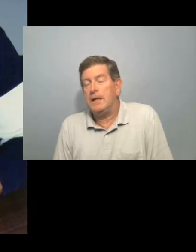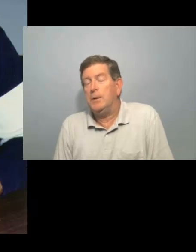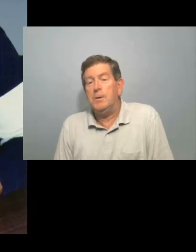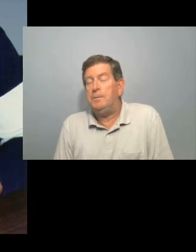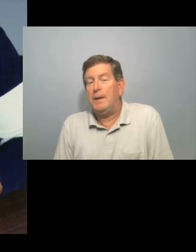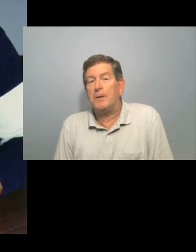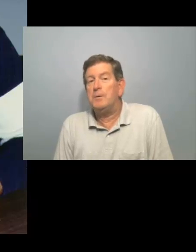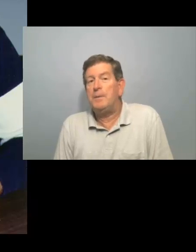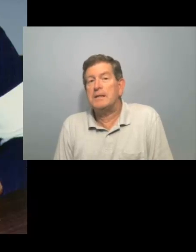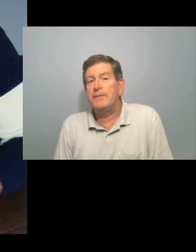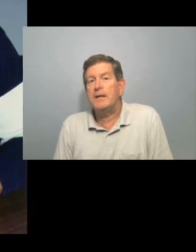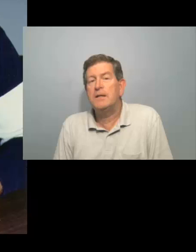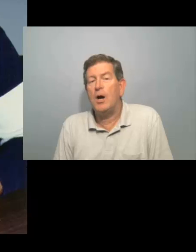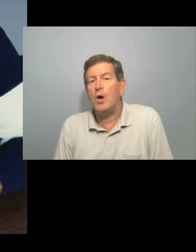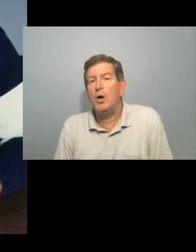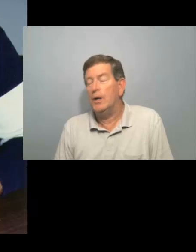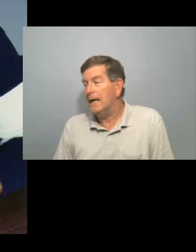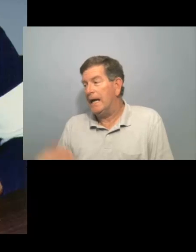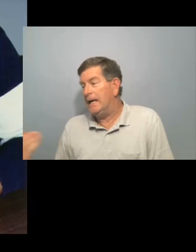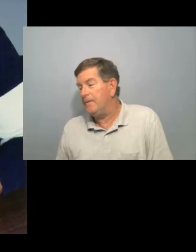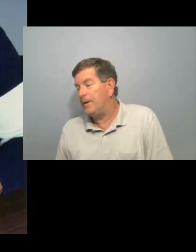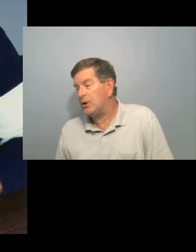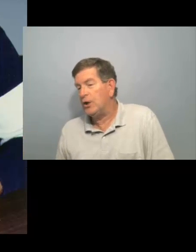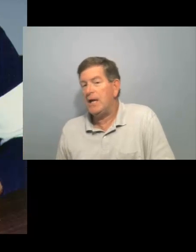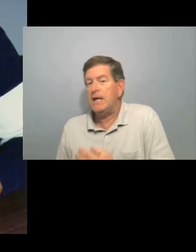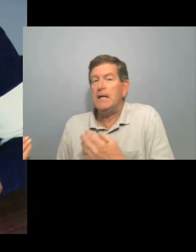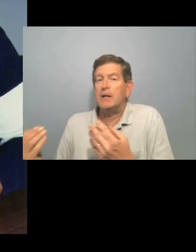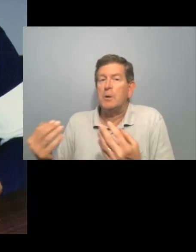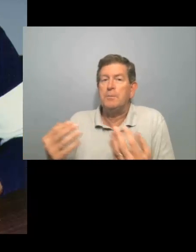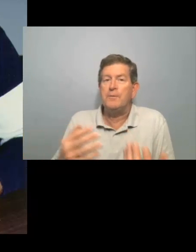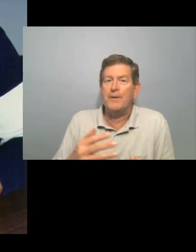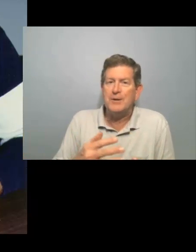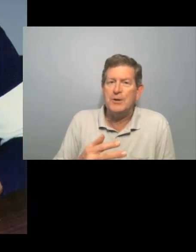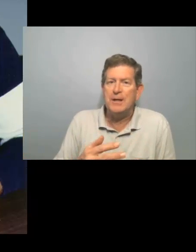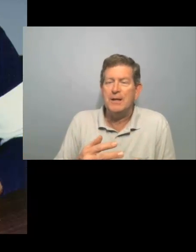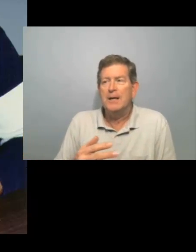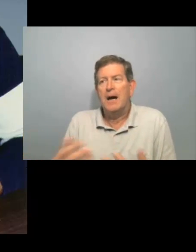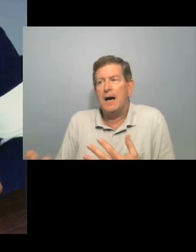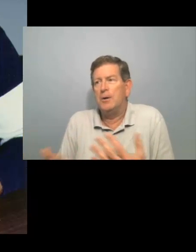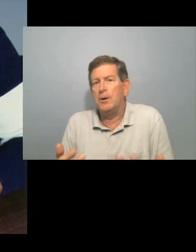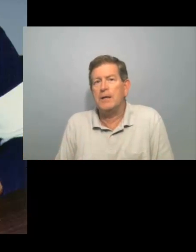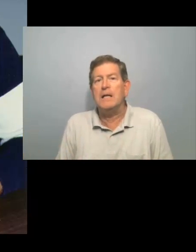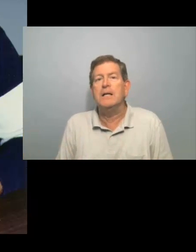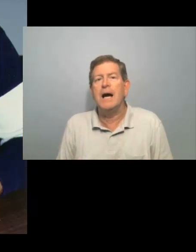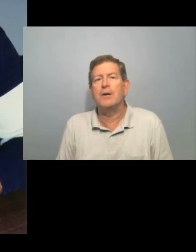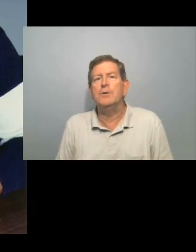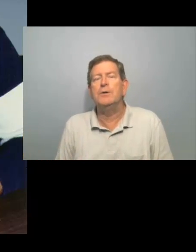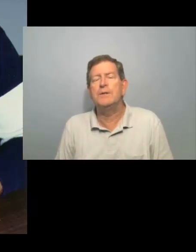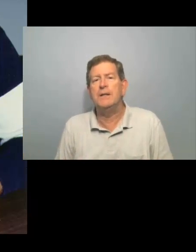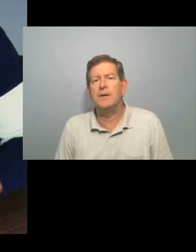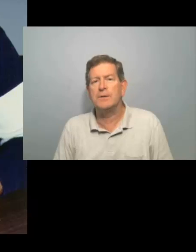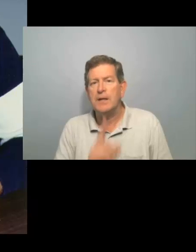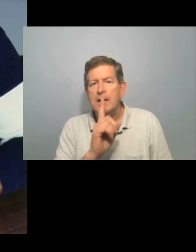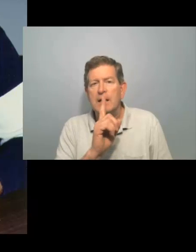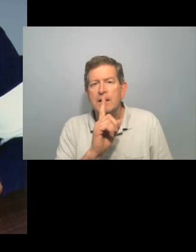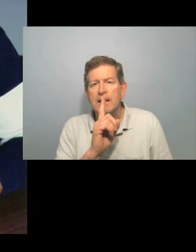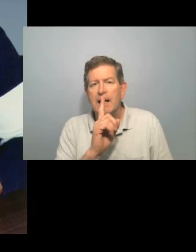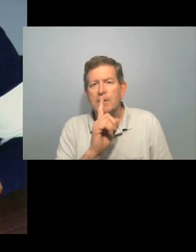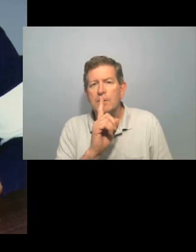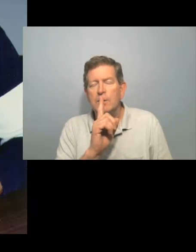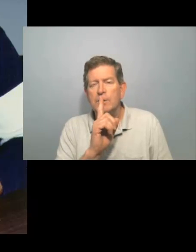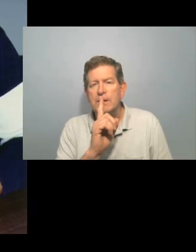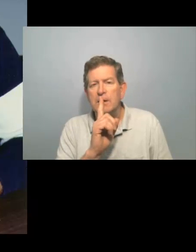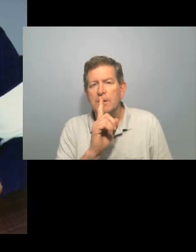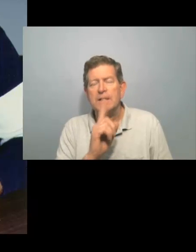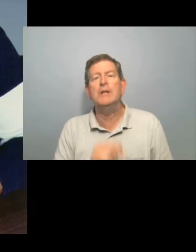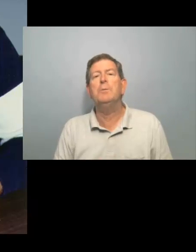Non, il ne parle pas avec Carole. Elle est fâchée, il est un peu fâché, alors il garde le silence. Il